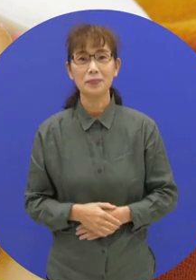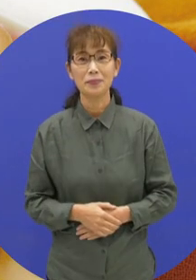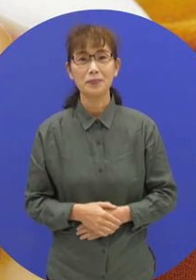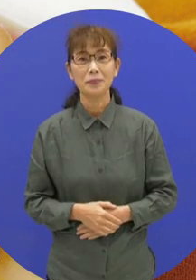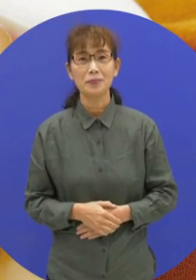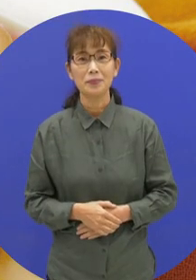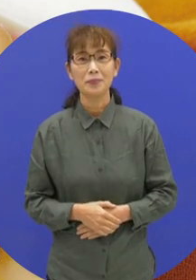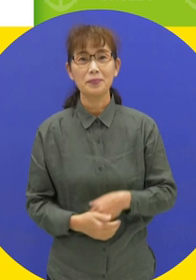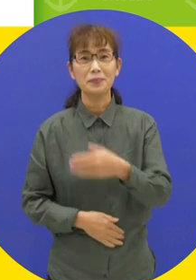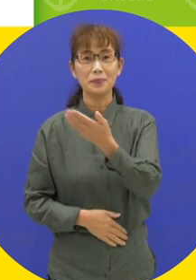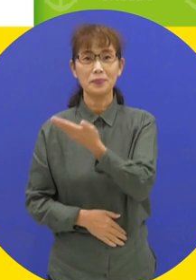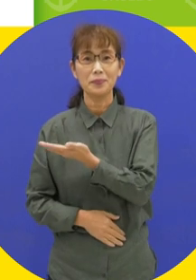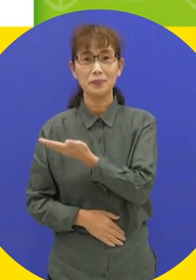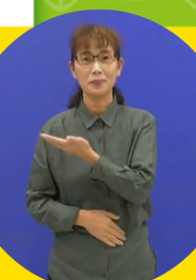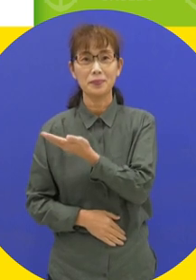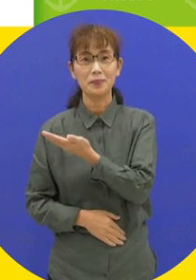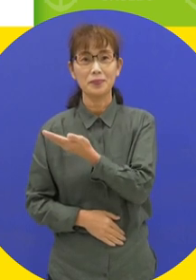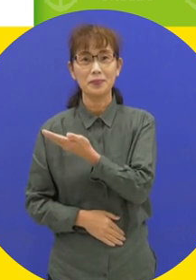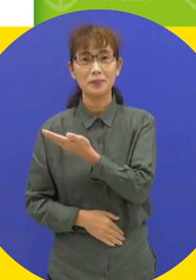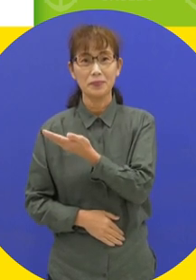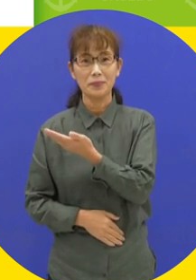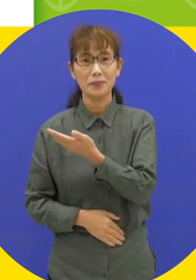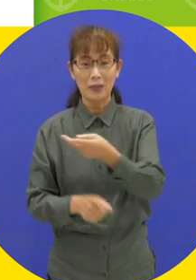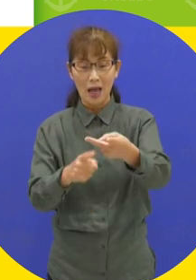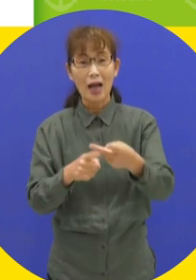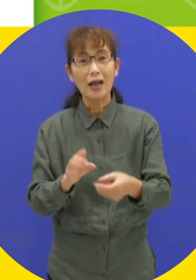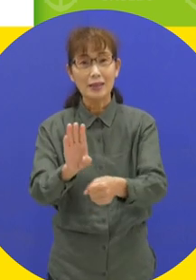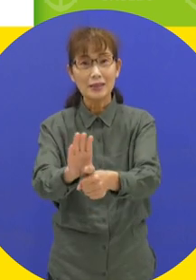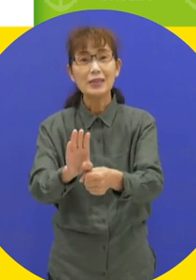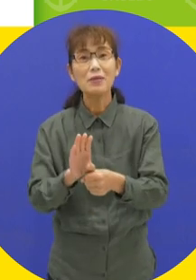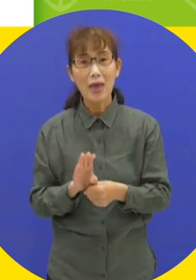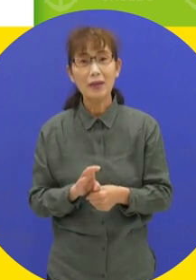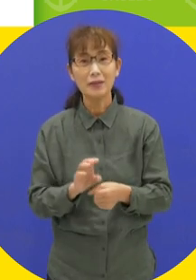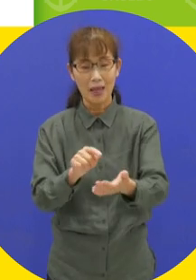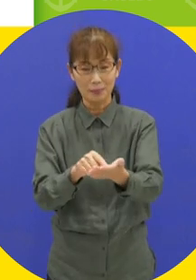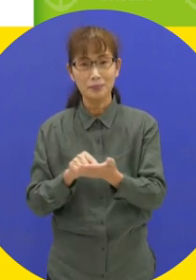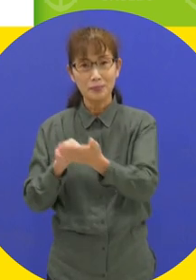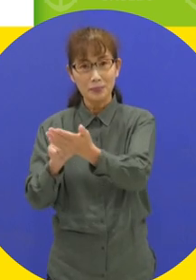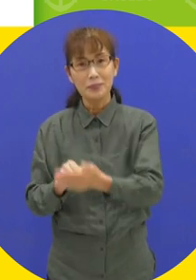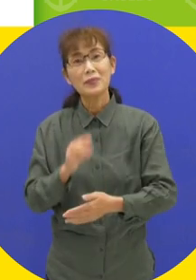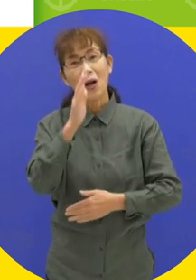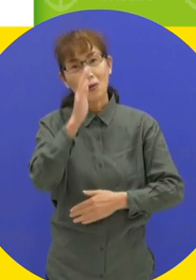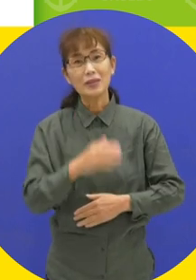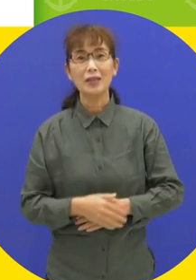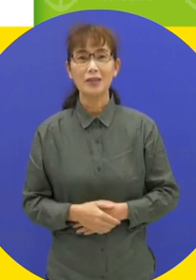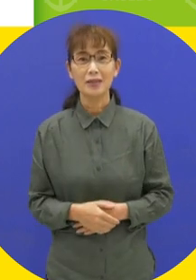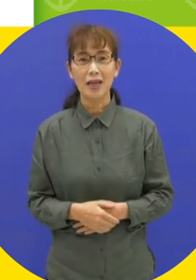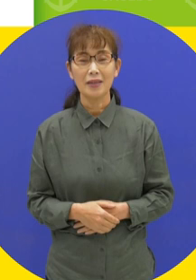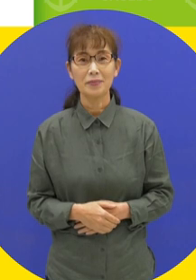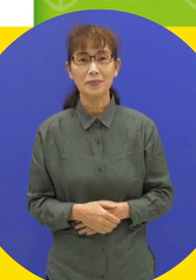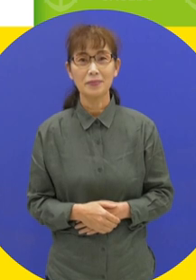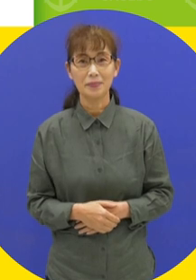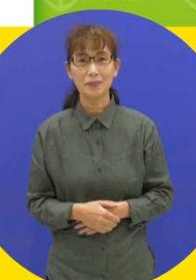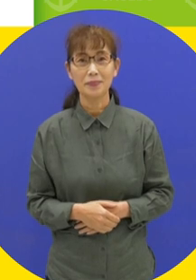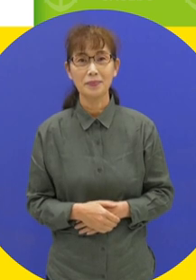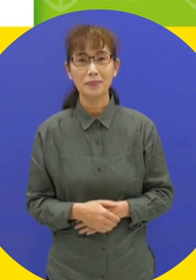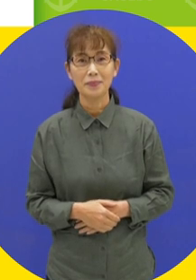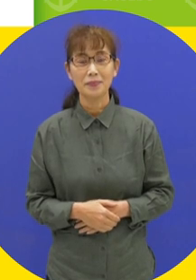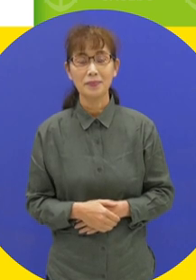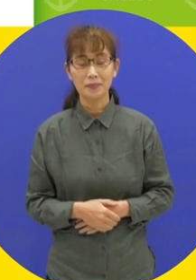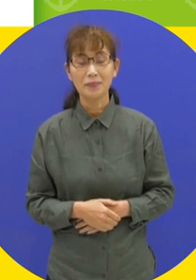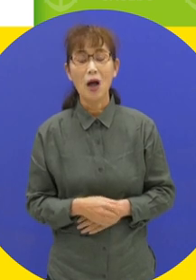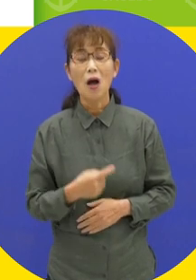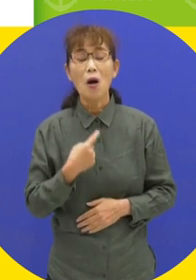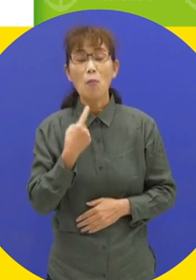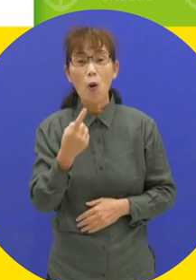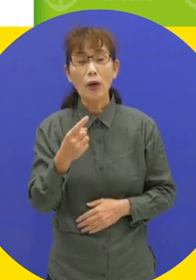し上げます。番組へのご感想などをはがきか E メールに書いてご覧の宛先までご応募ください。また